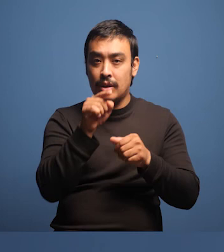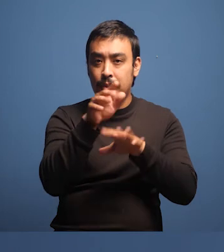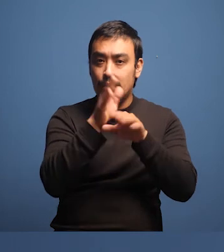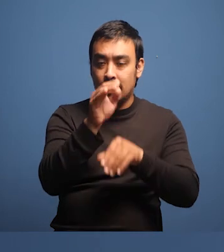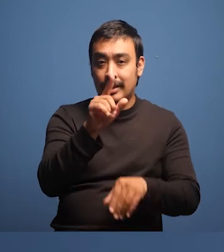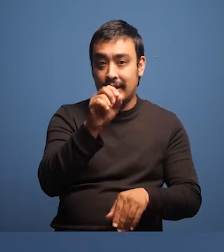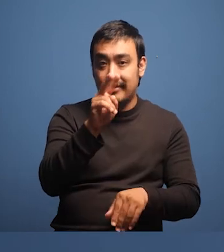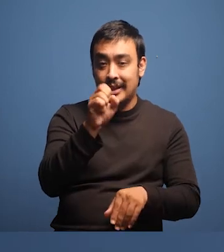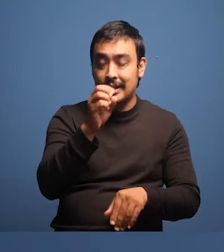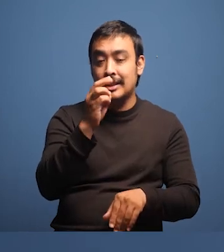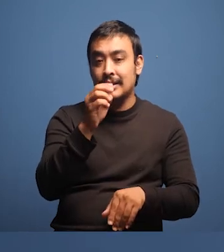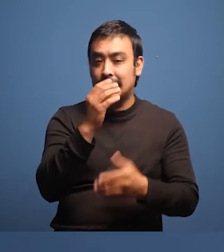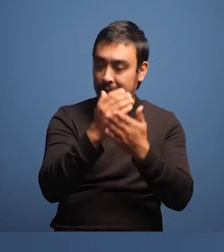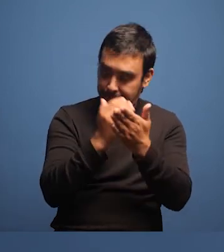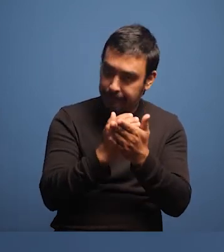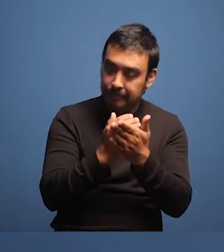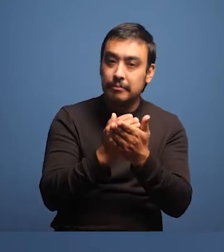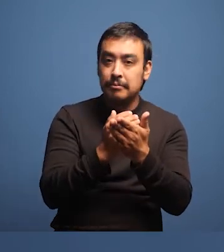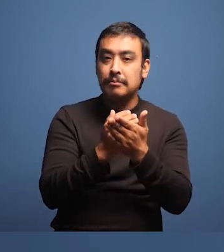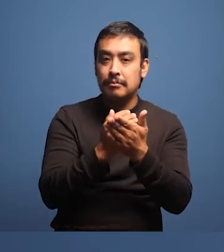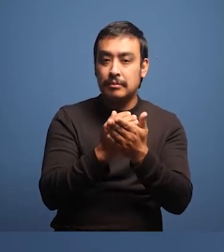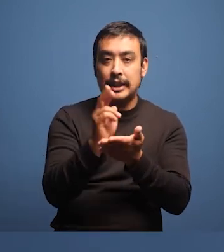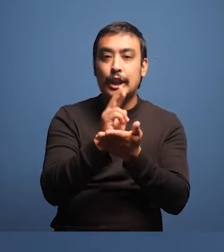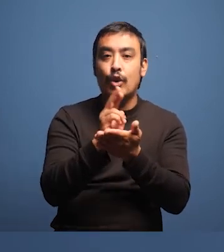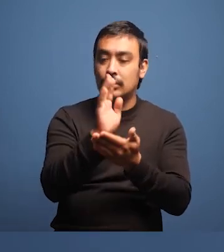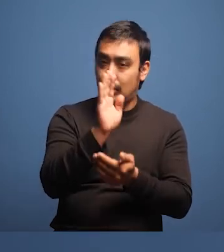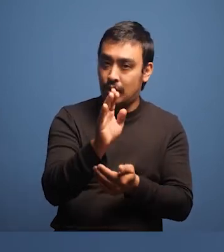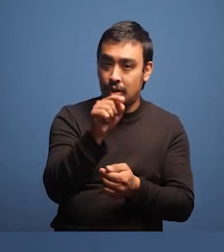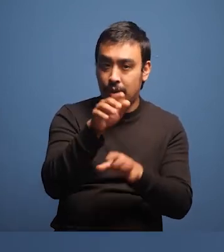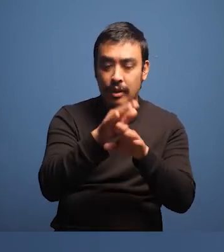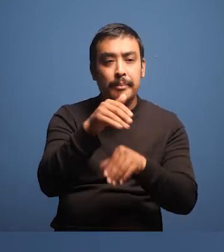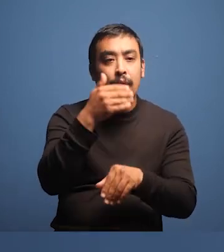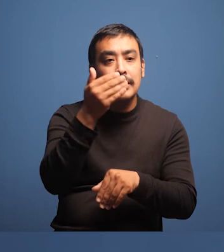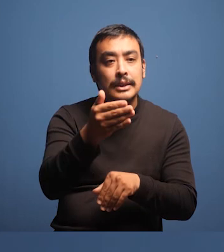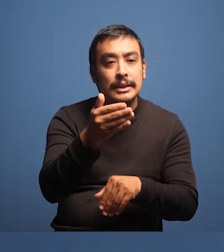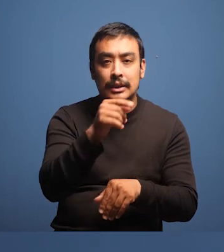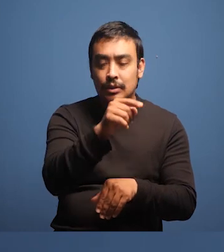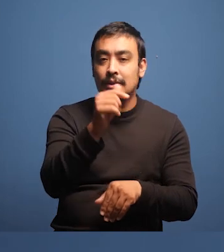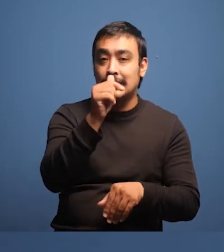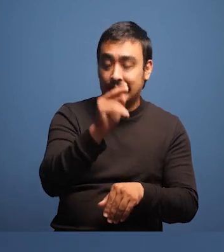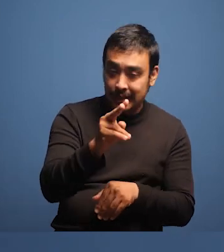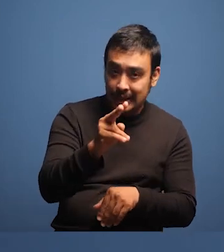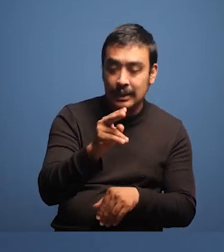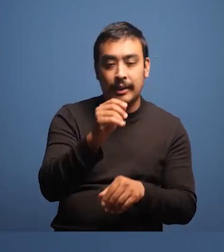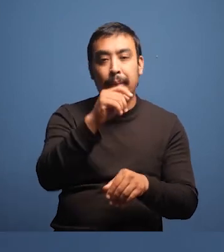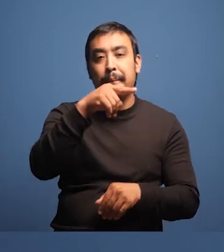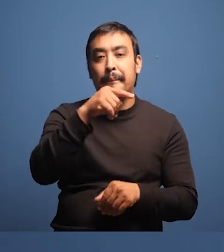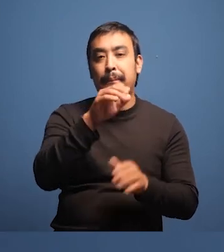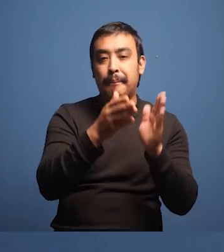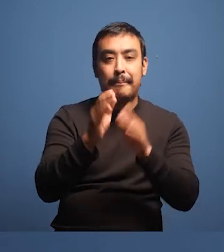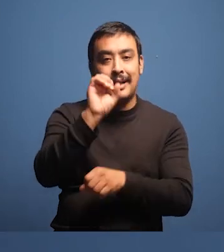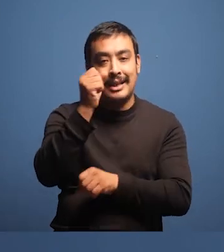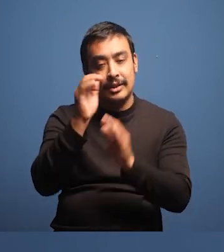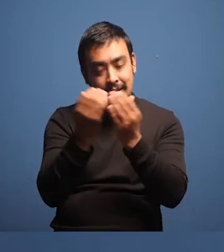लाइभ सेसनलाई चाहिँ हामीले सेभ रेकर्ड गरेका छौँ र तपाईँहरूले चाहिँ पछिबाट प्याराडाइम टिभी या फिर प्लान इन्टरनेसनल या फिर चाइल्ड